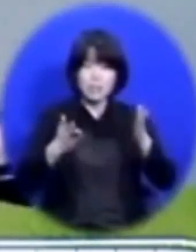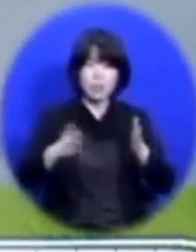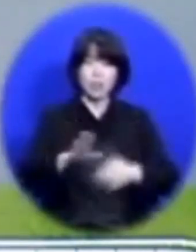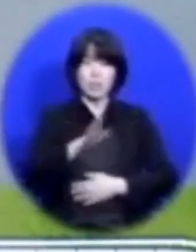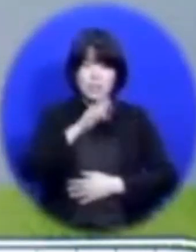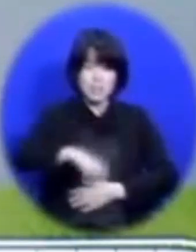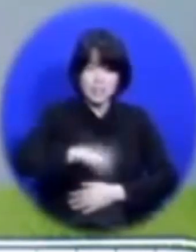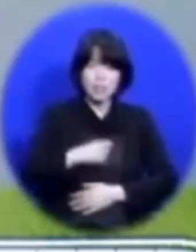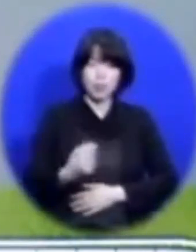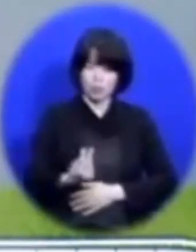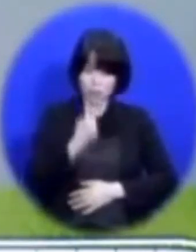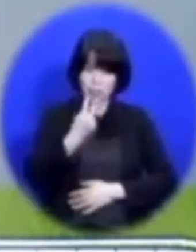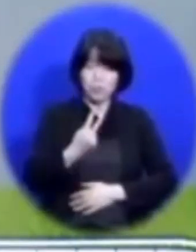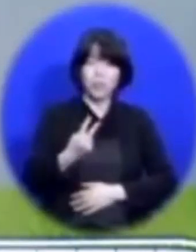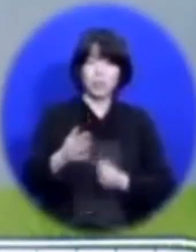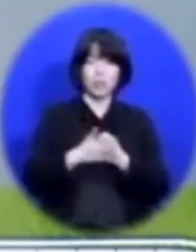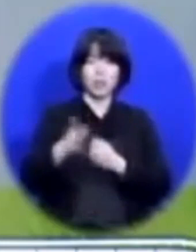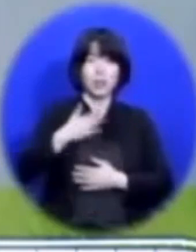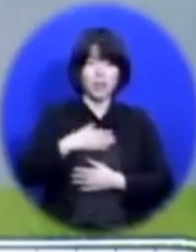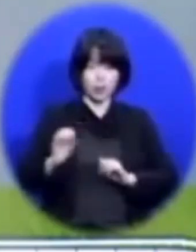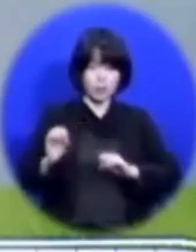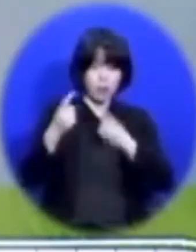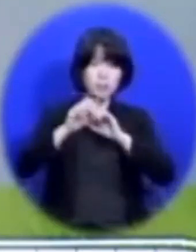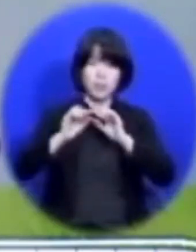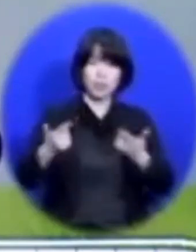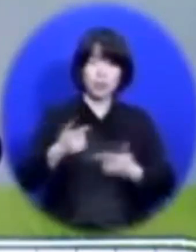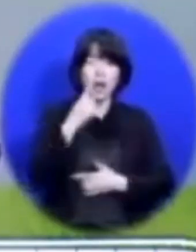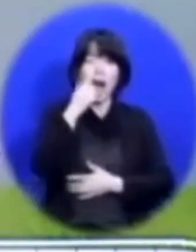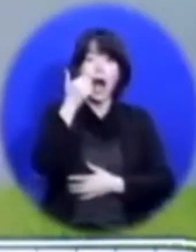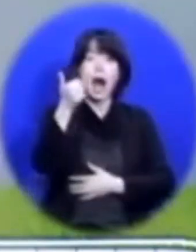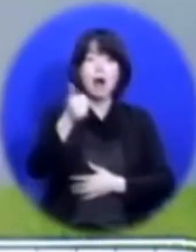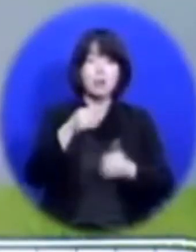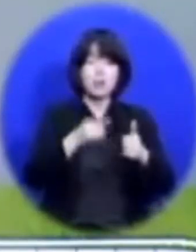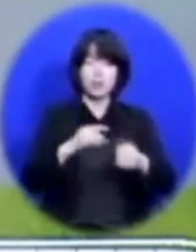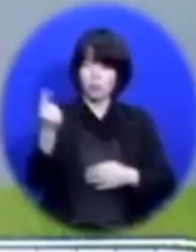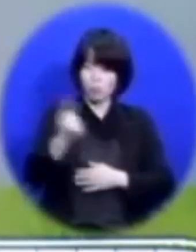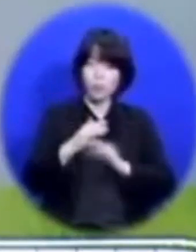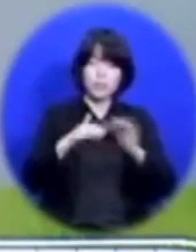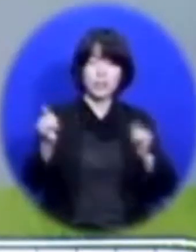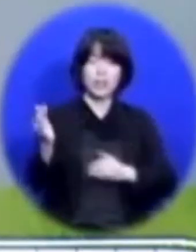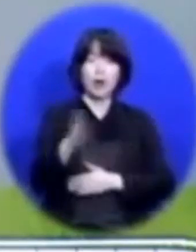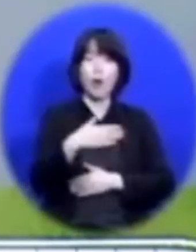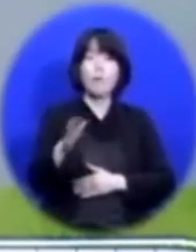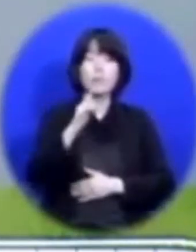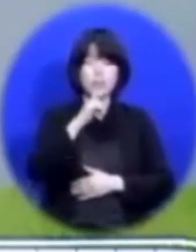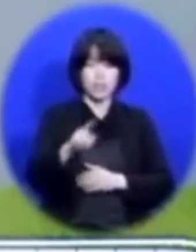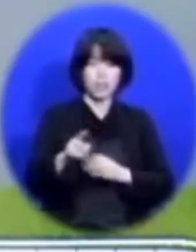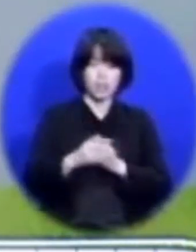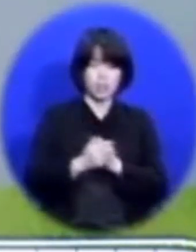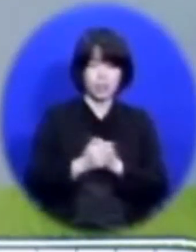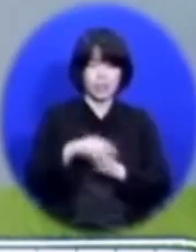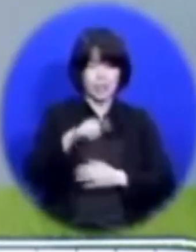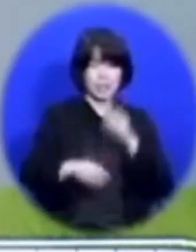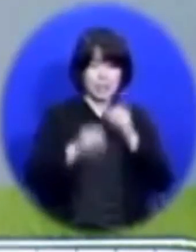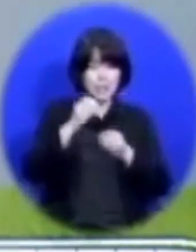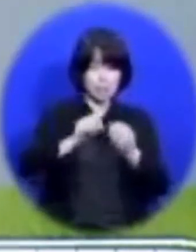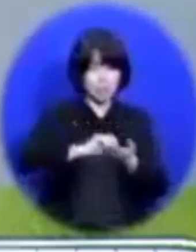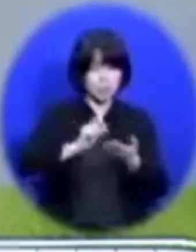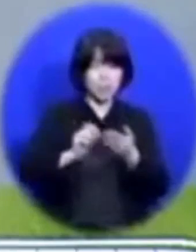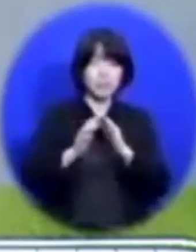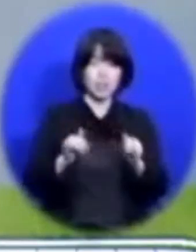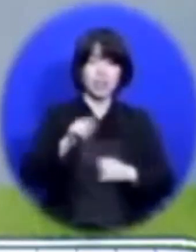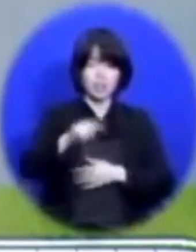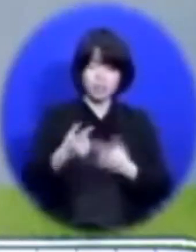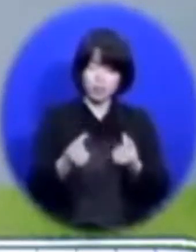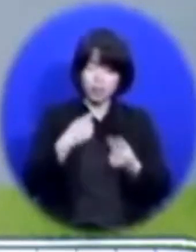생명이라.나를통하지않고는아버지께로갈자가없느니라 ”라고말씀하셨습니다.이것이야말로 시편